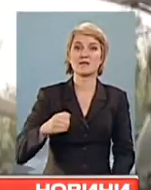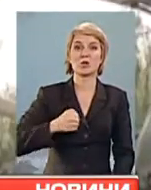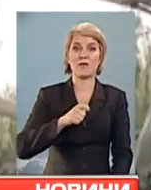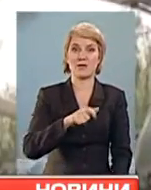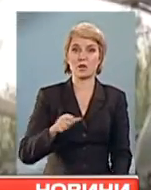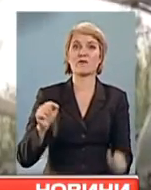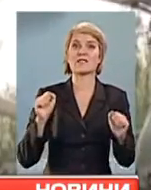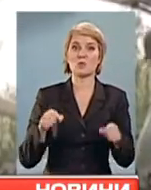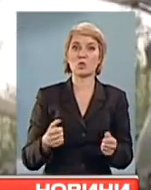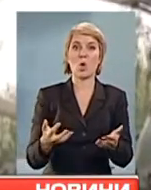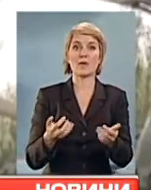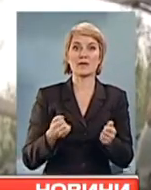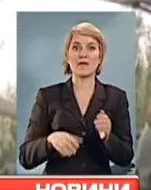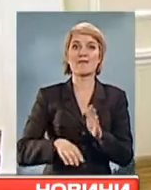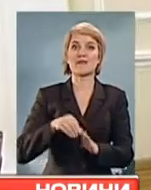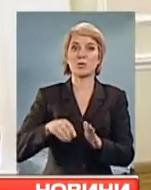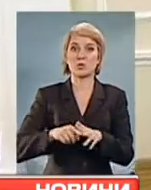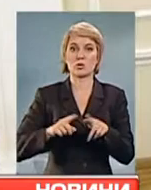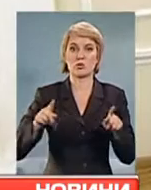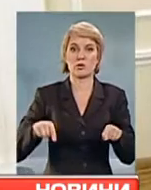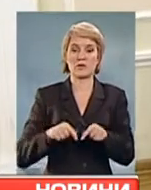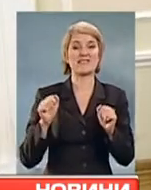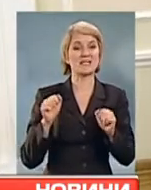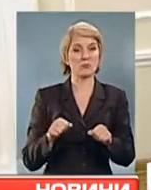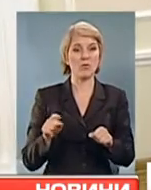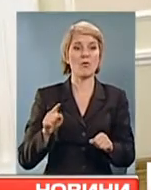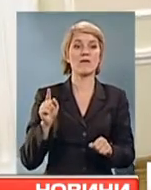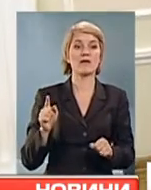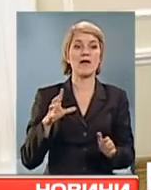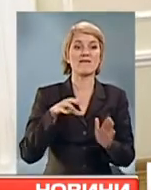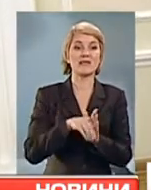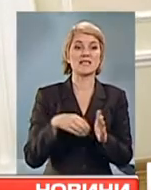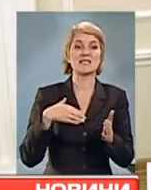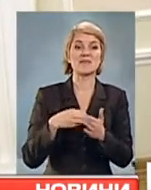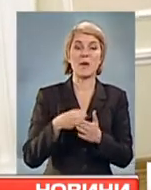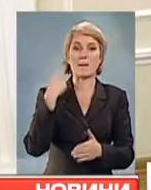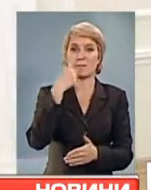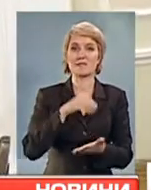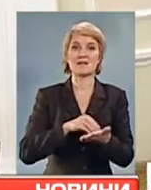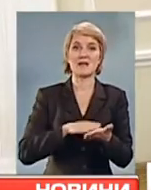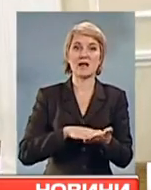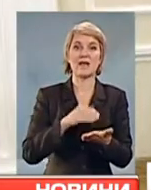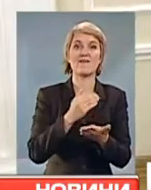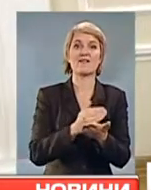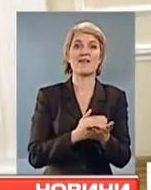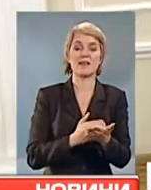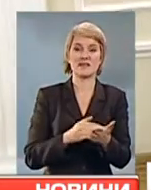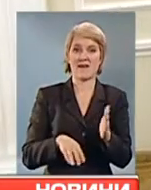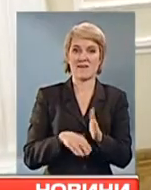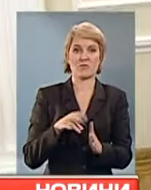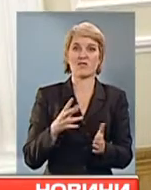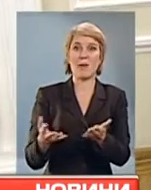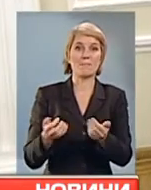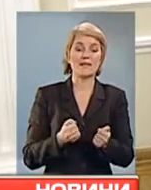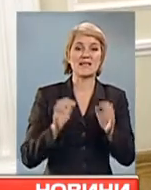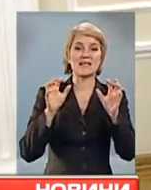військових, зможуть отримати виборчі бюлетені. Вони зможуть, тому що вони внесли свої персональні дані в реєстр виборців, і тому що вони прийняті закон,